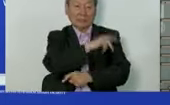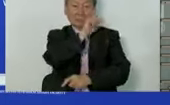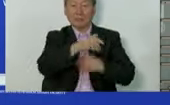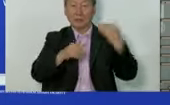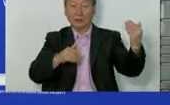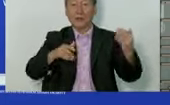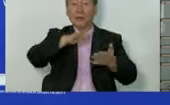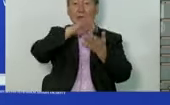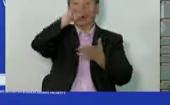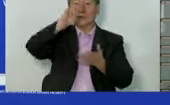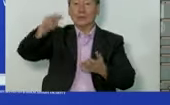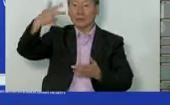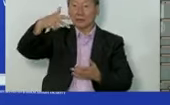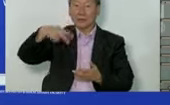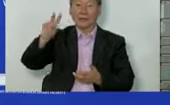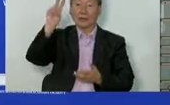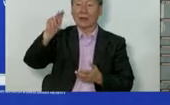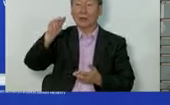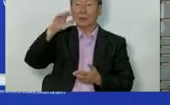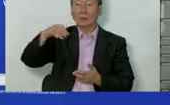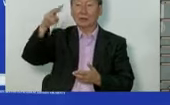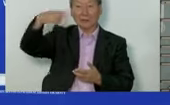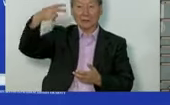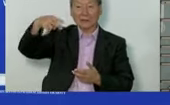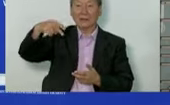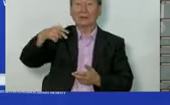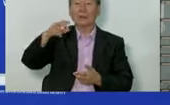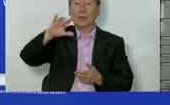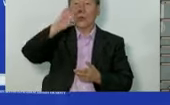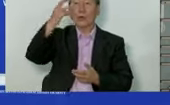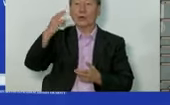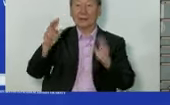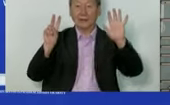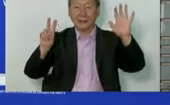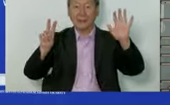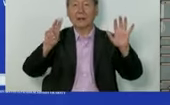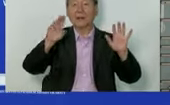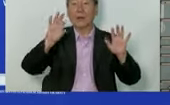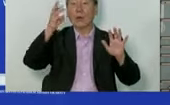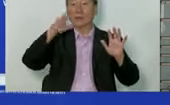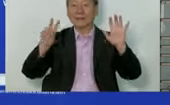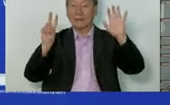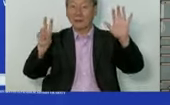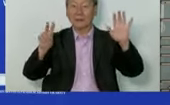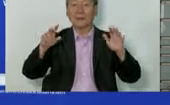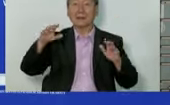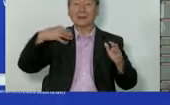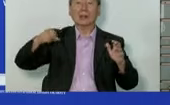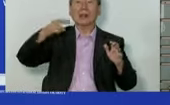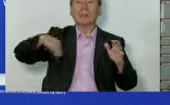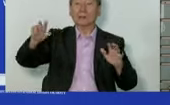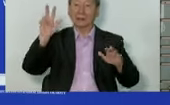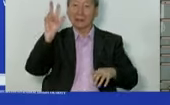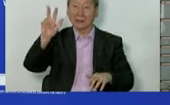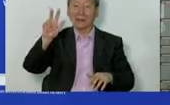COVID-19. Из них в городе Бишкек 32, в Чуйской области 20, в городе Ош 7, в Волжской области 7, в